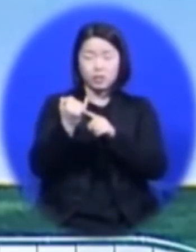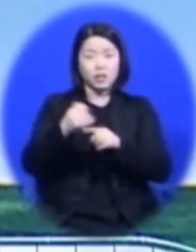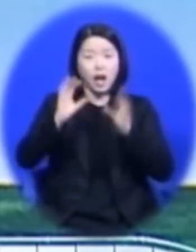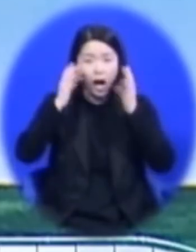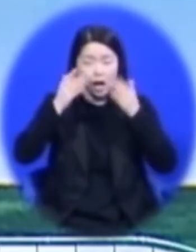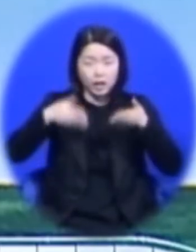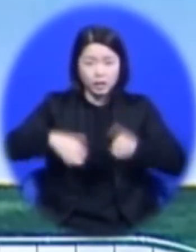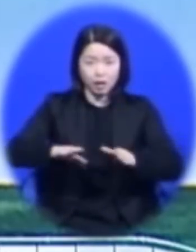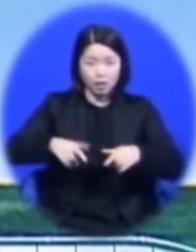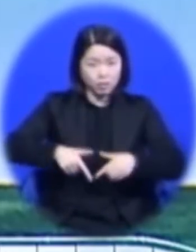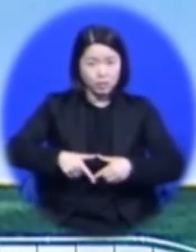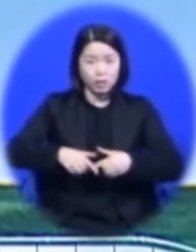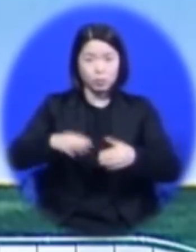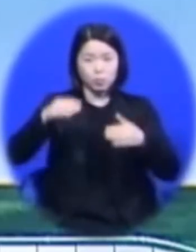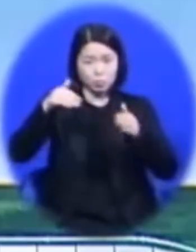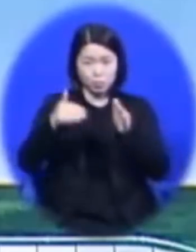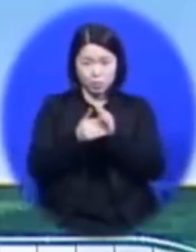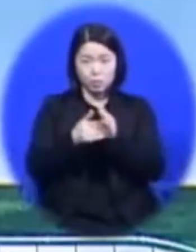아닙니다